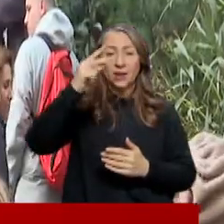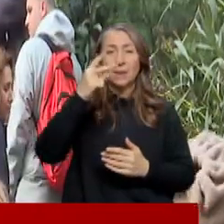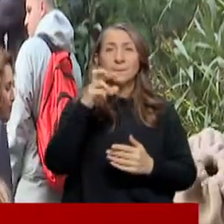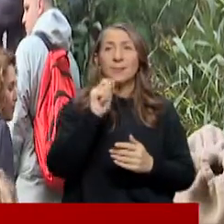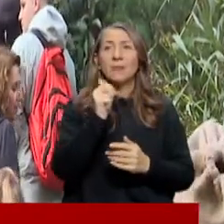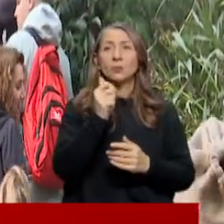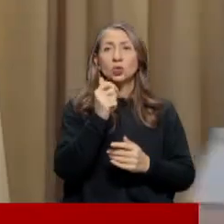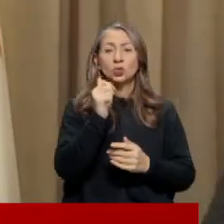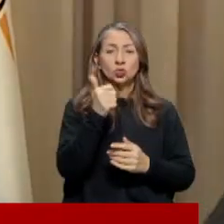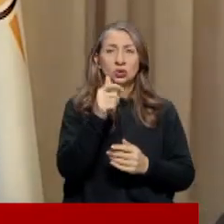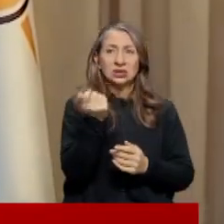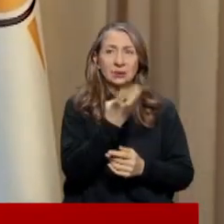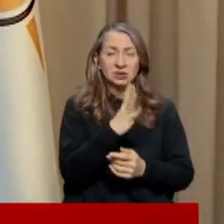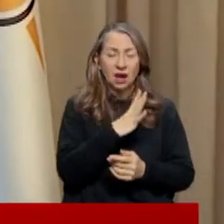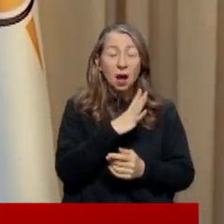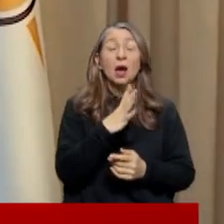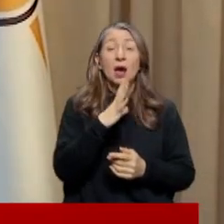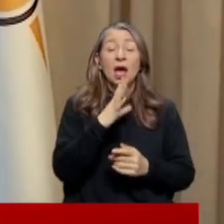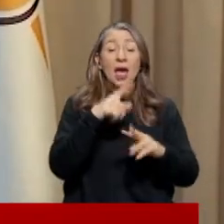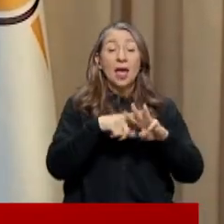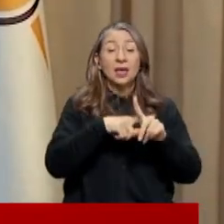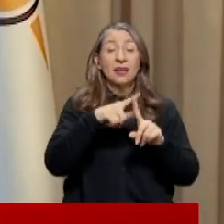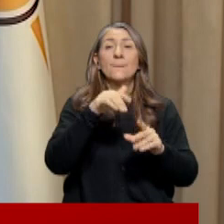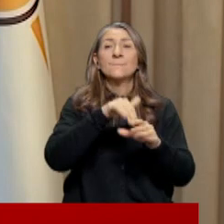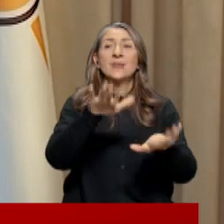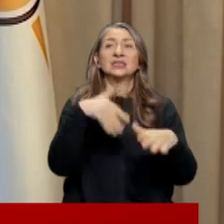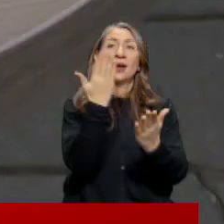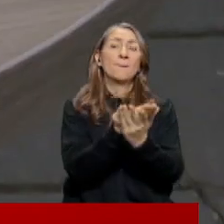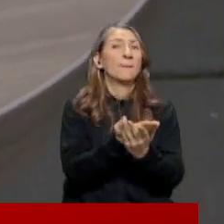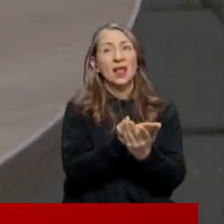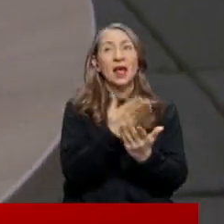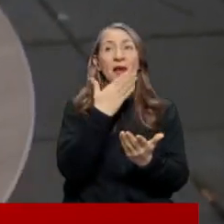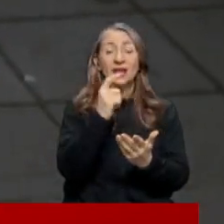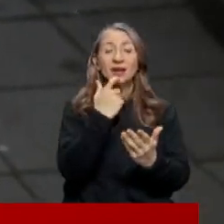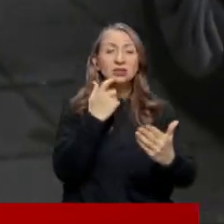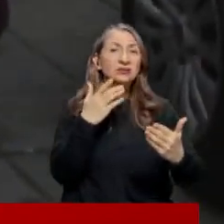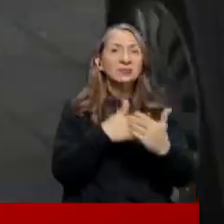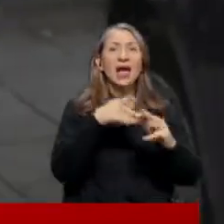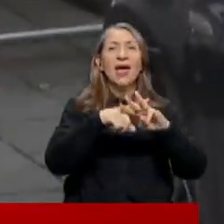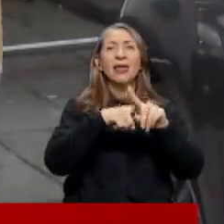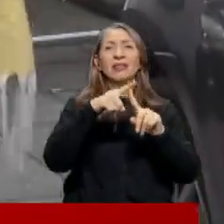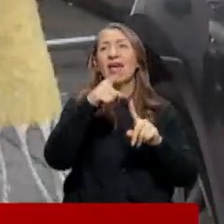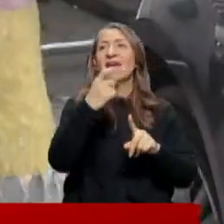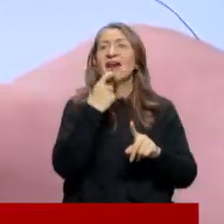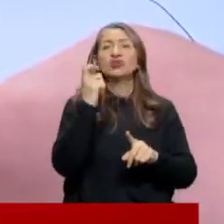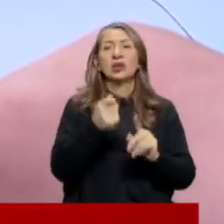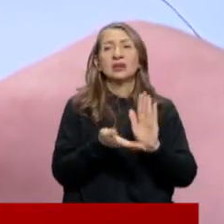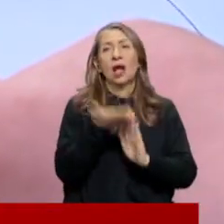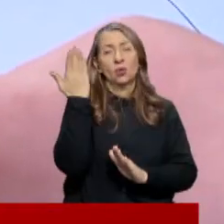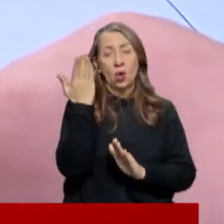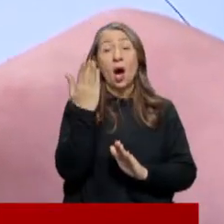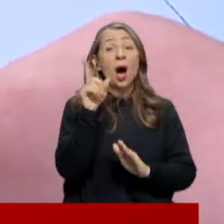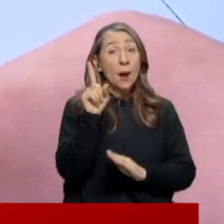prim gün sayımız vardı. Sonunda EYT düzenlemesi meclise geldi. Emeklilikte yaşa takılanlar için yaş şartı